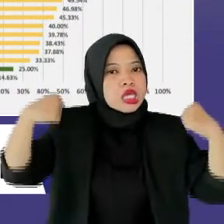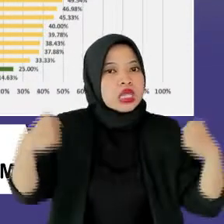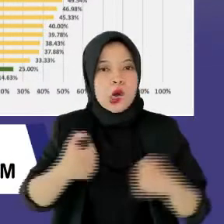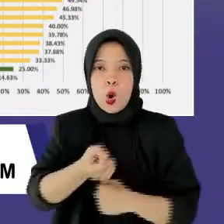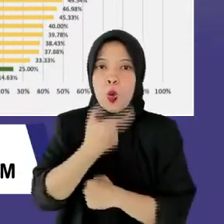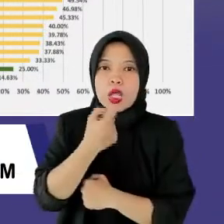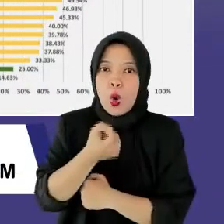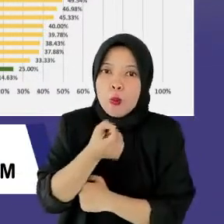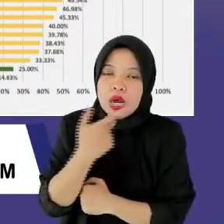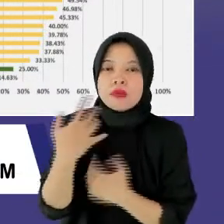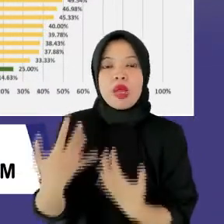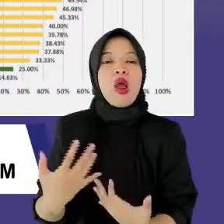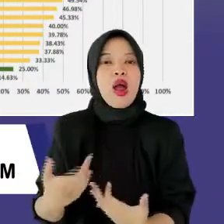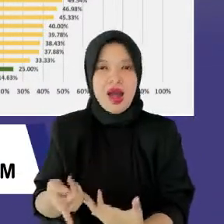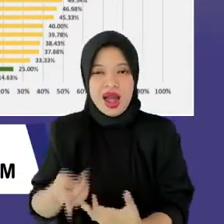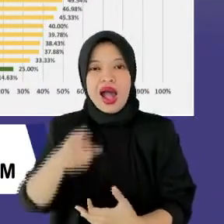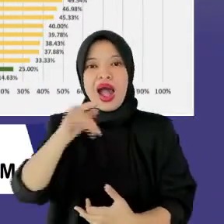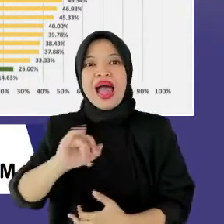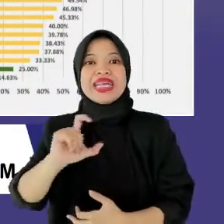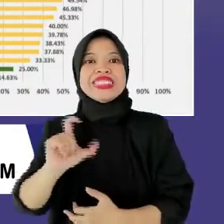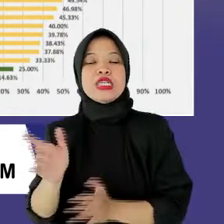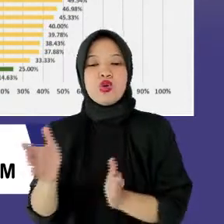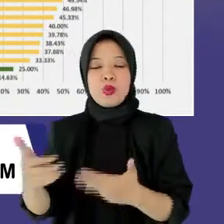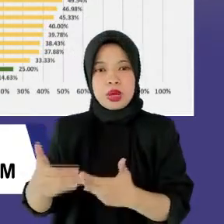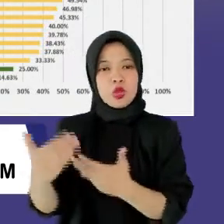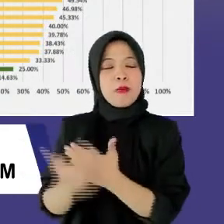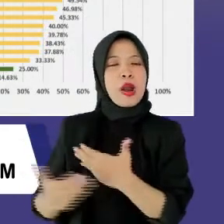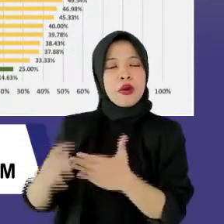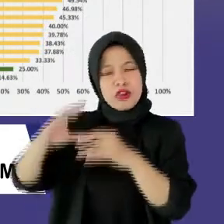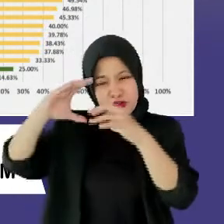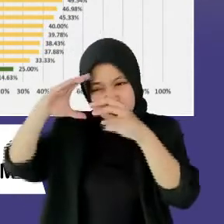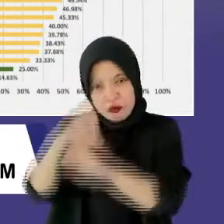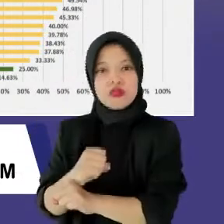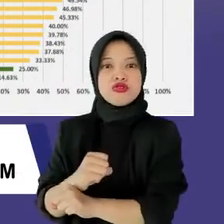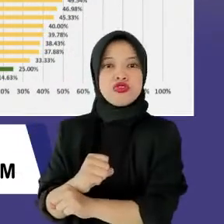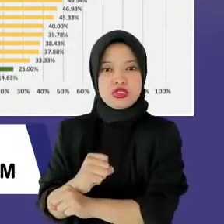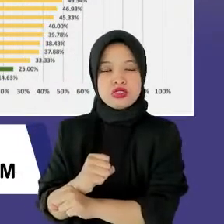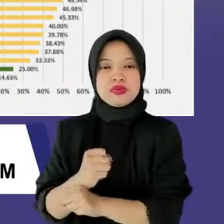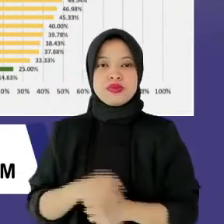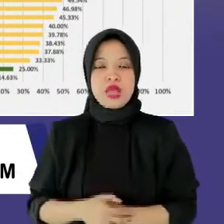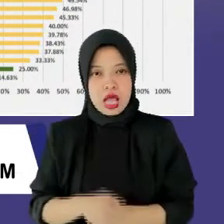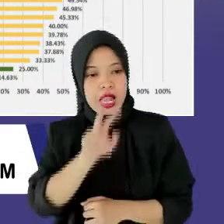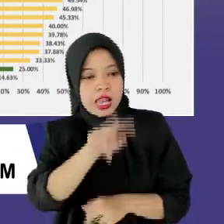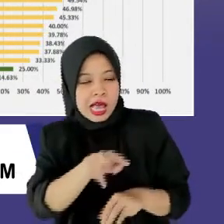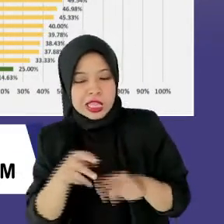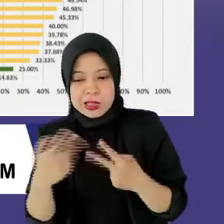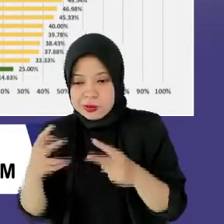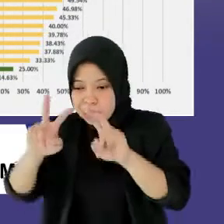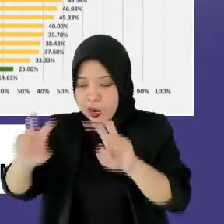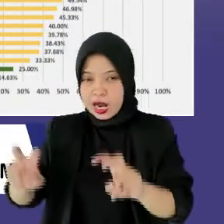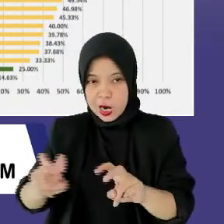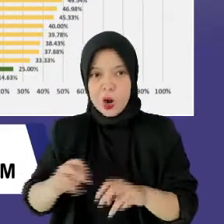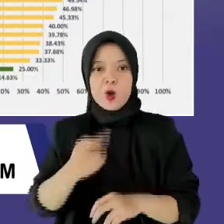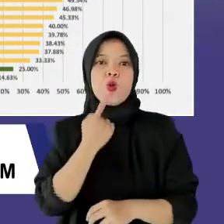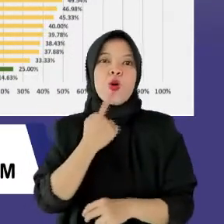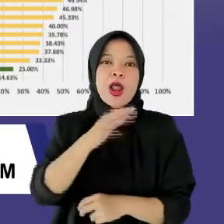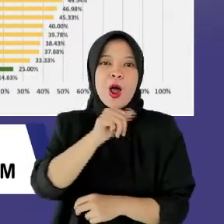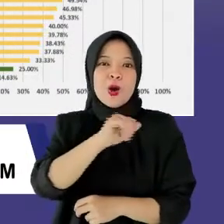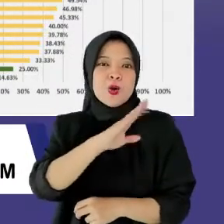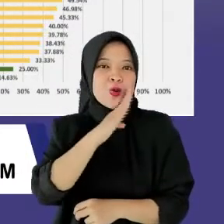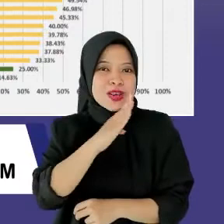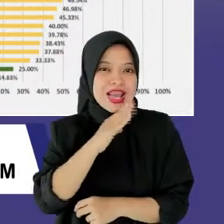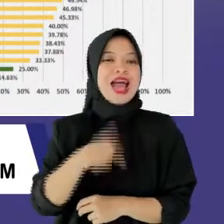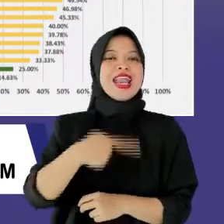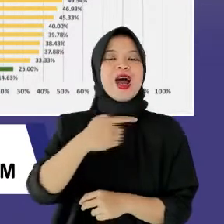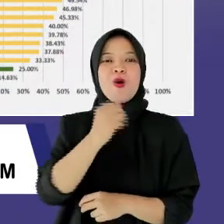kesehatannya, obat-obatannya, karena pasti yang di ICU ini adalah yang butuh perawatan intensif. Kita lihat di sini kuningnya juga ada, hijaunya